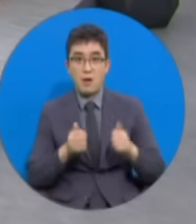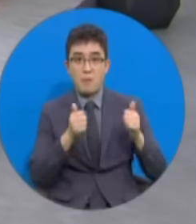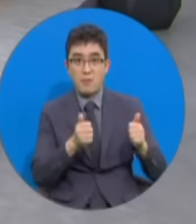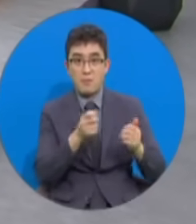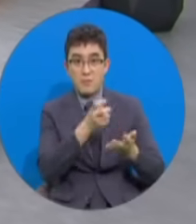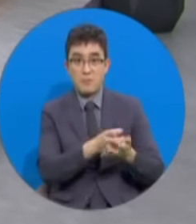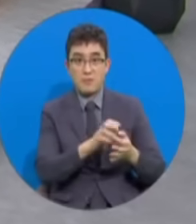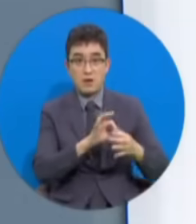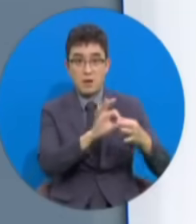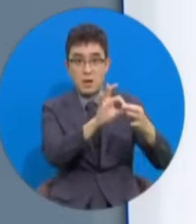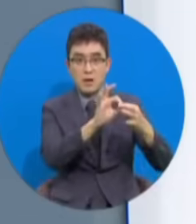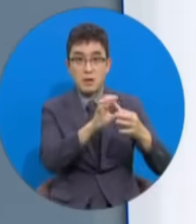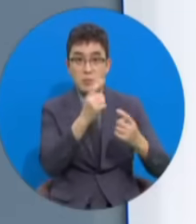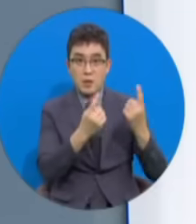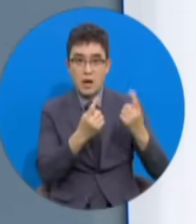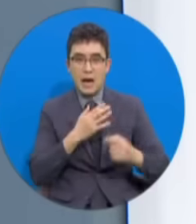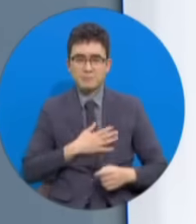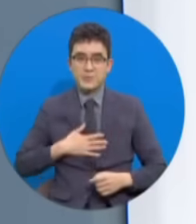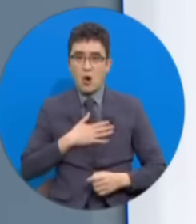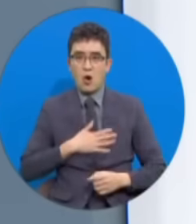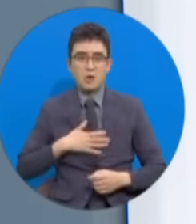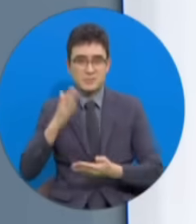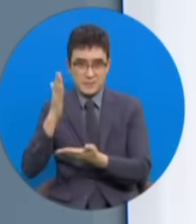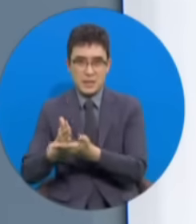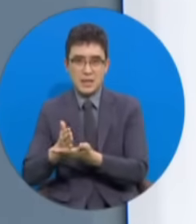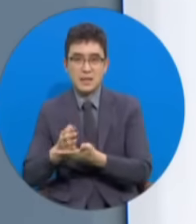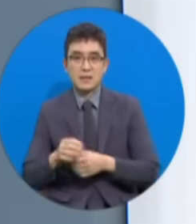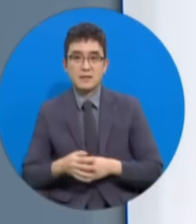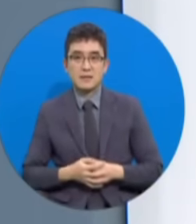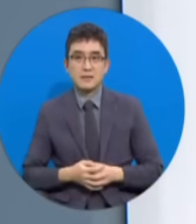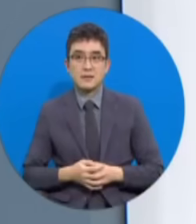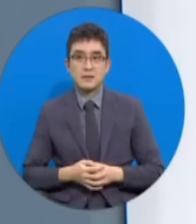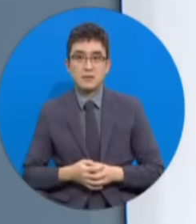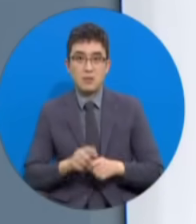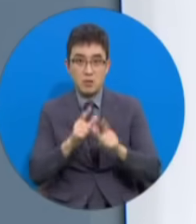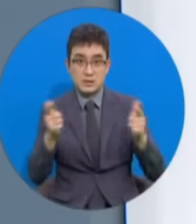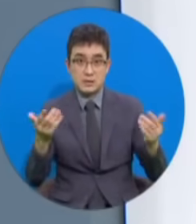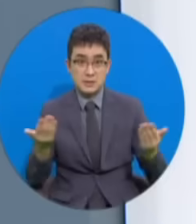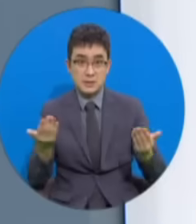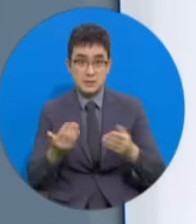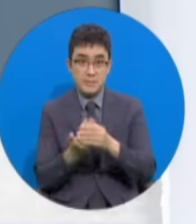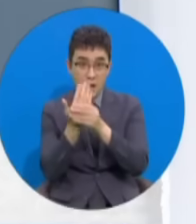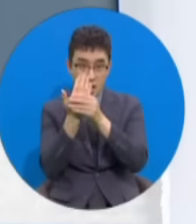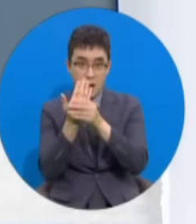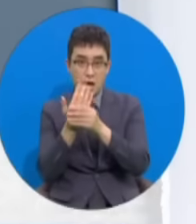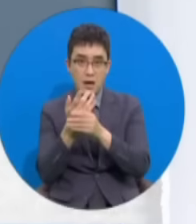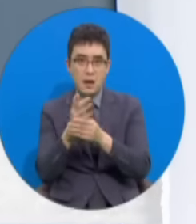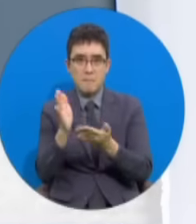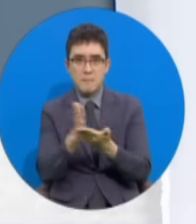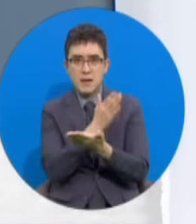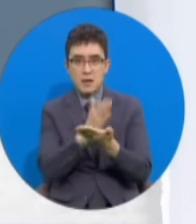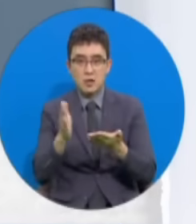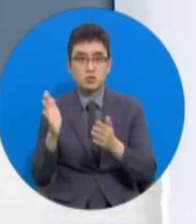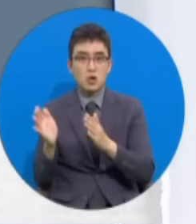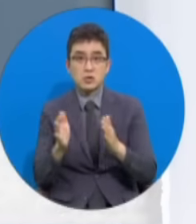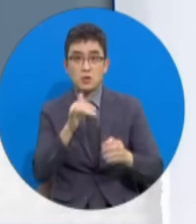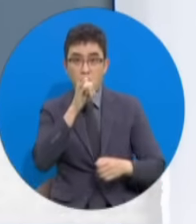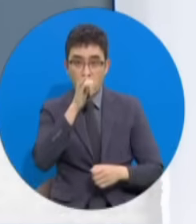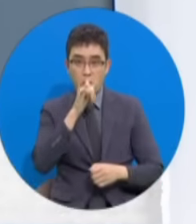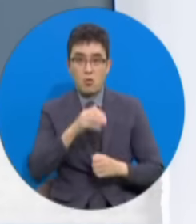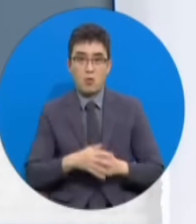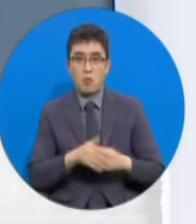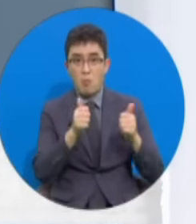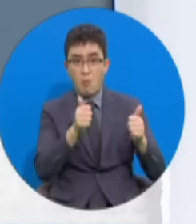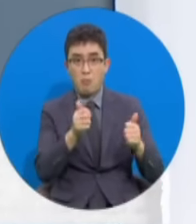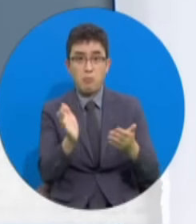안 된다고 생각하는데 국민들께서 보시기에는 이미 조국 전 장관 일가가 했던 일들에 대한 전체적인 판단들이 좀 정리가 돼 있고 그건 사법적으로 정리가